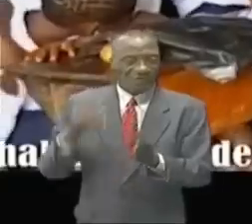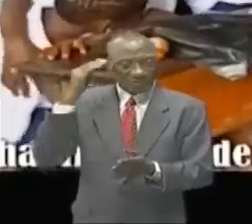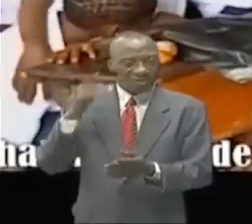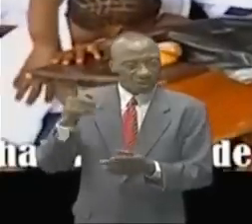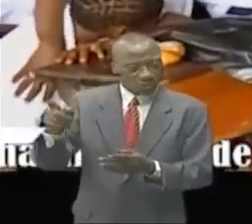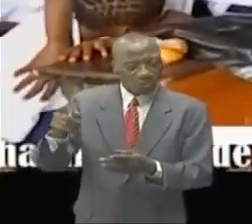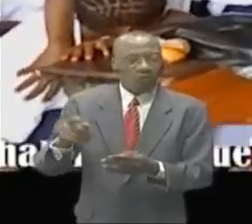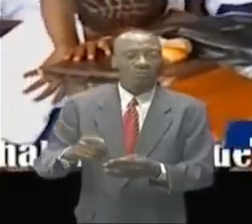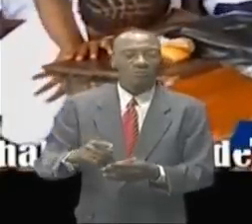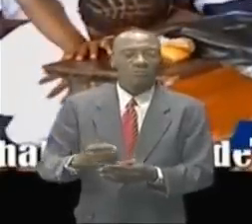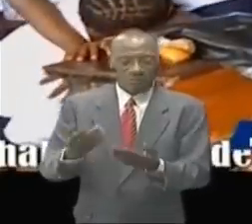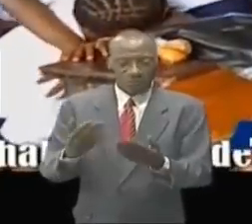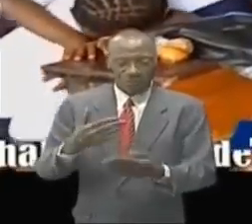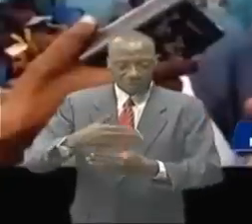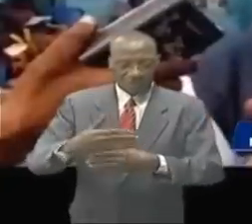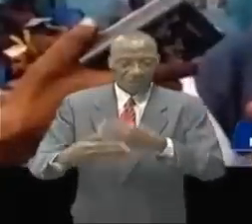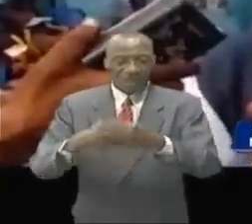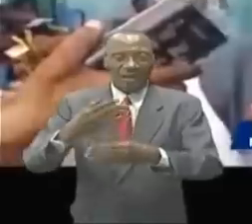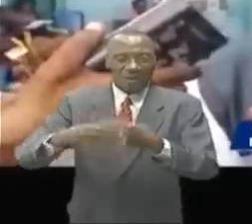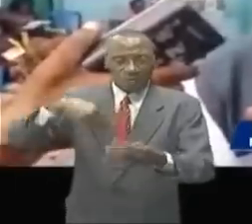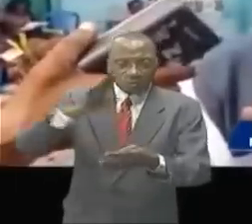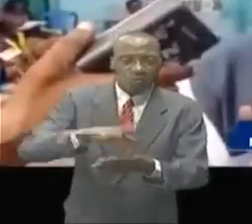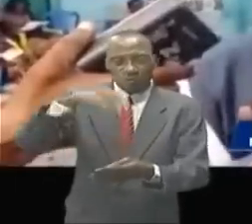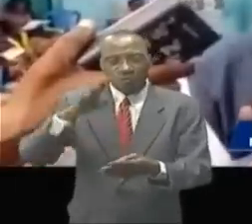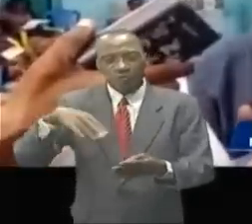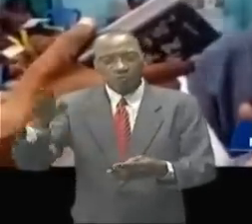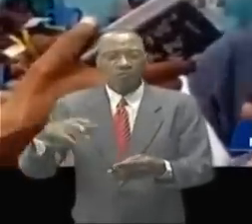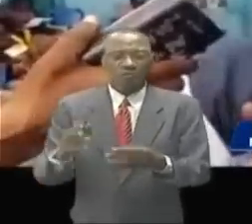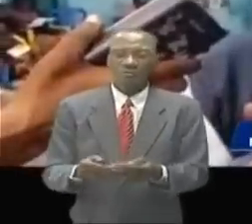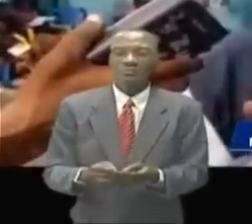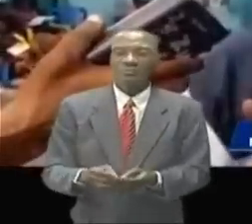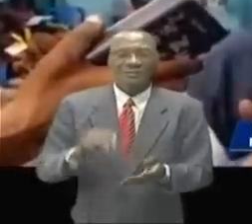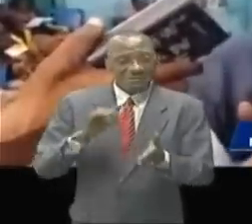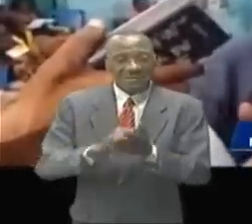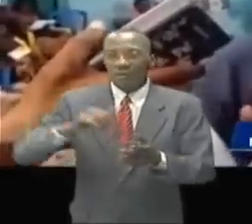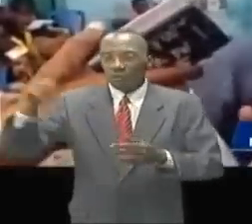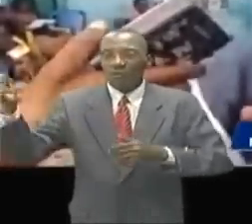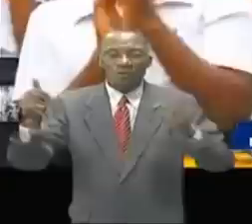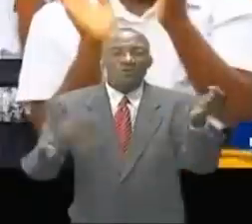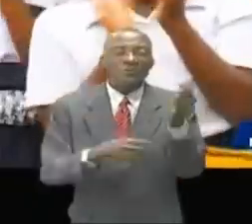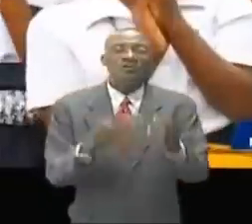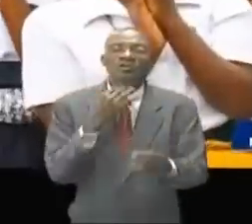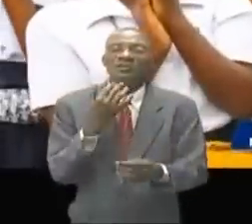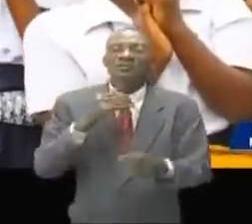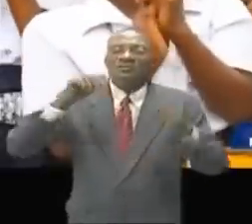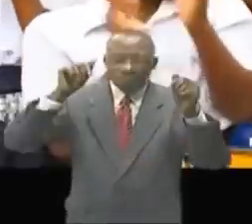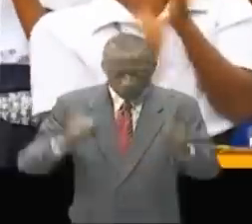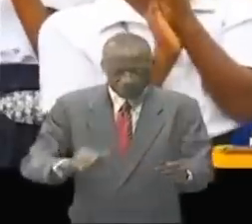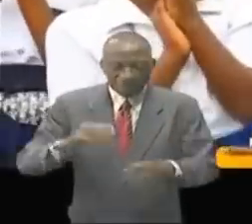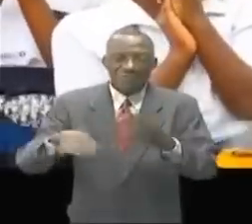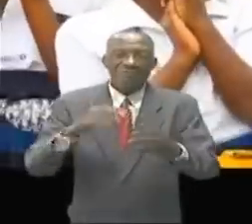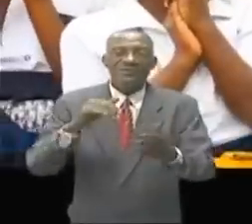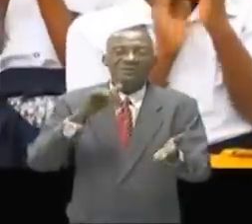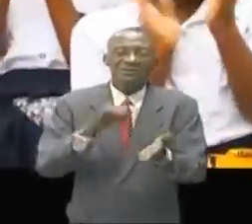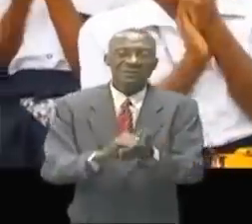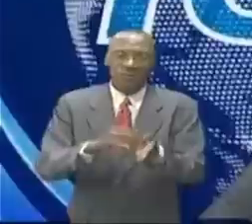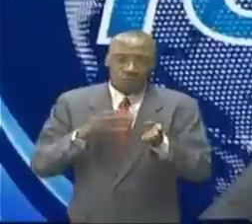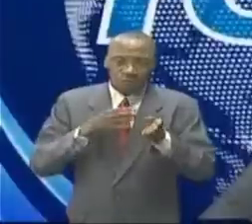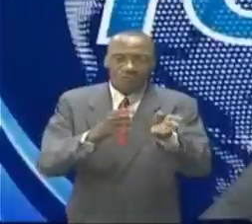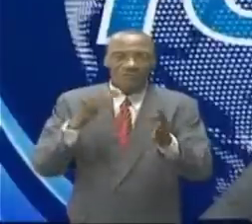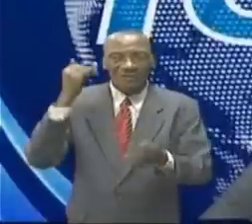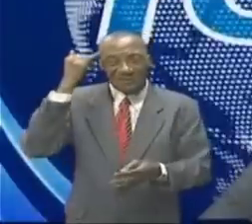bienfaiteurs dans plusieurs écoles qui ont besoin de ce genre d'intervention, car la jeunesse est l'avenir de demain.